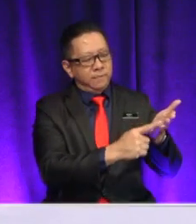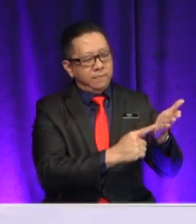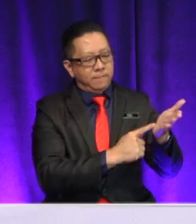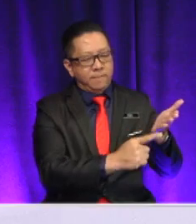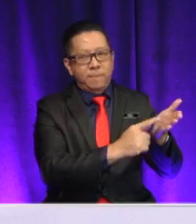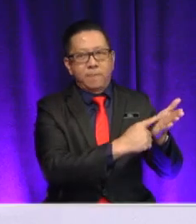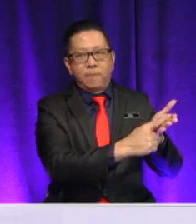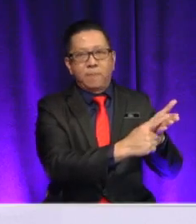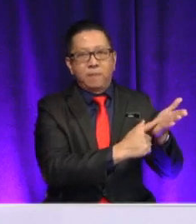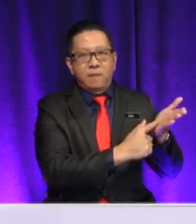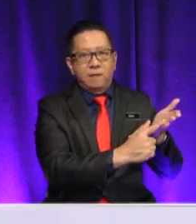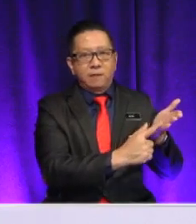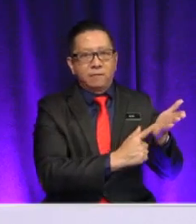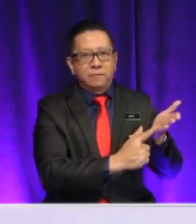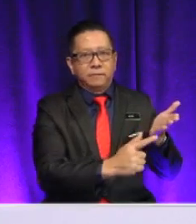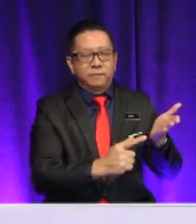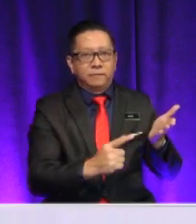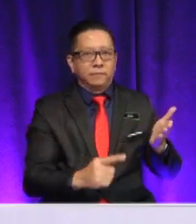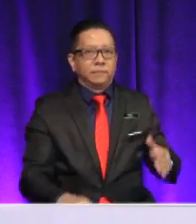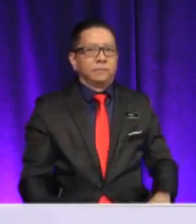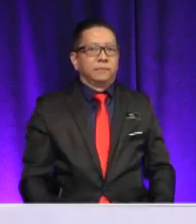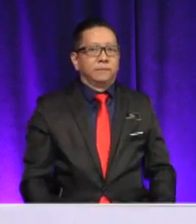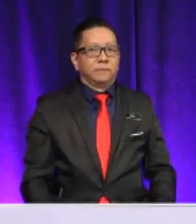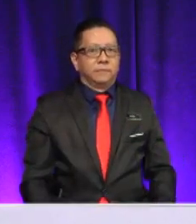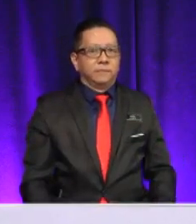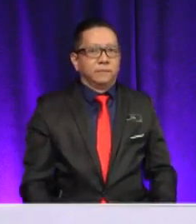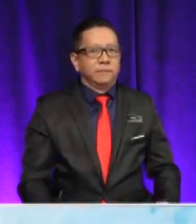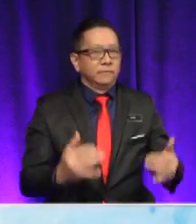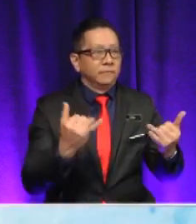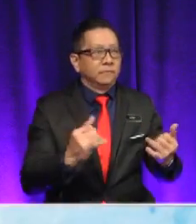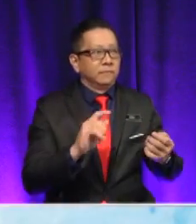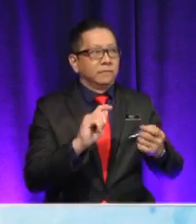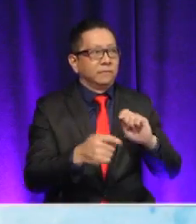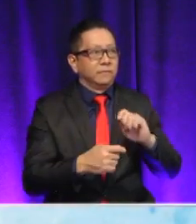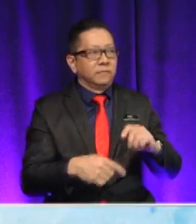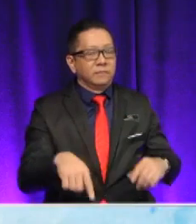Oke kalau tadi Abang info pegang terus macem nih tukang